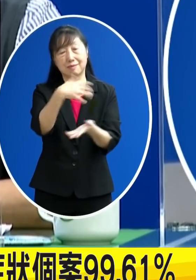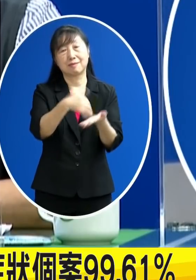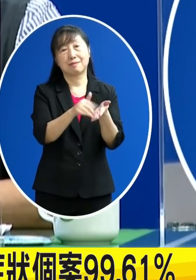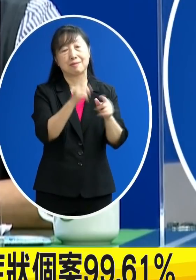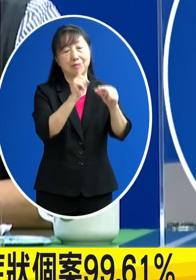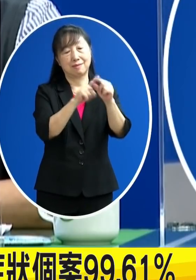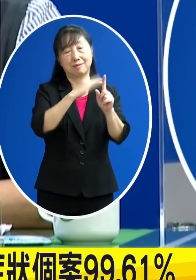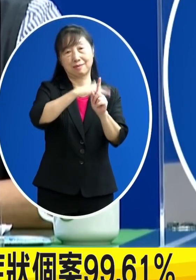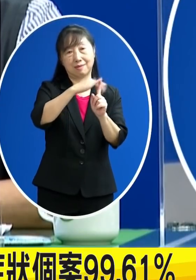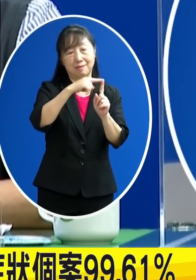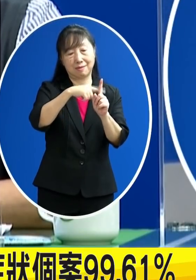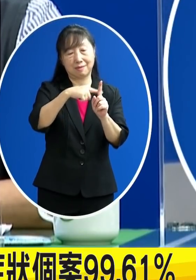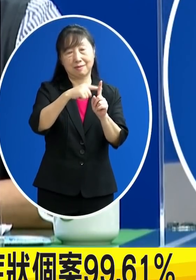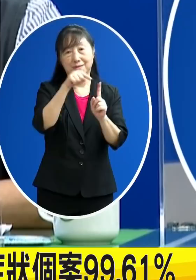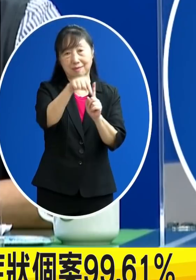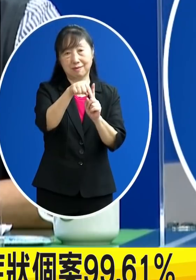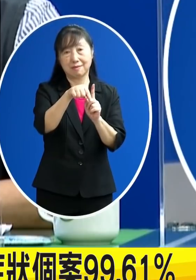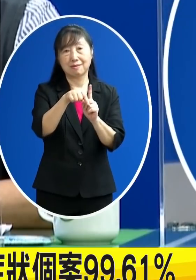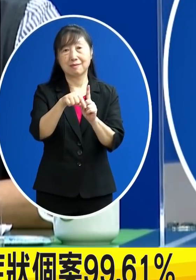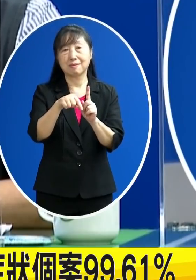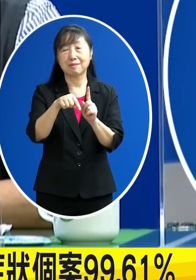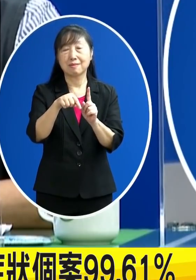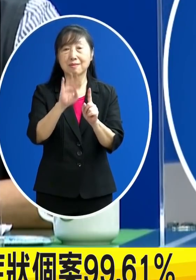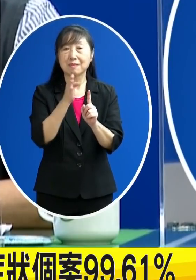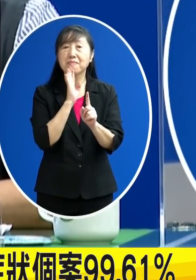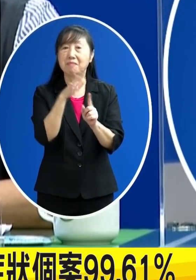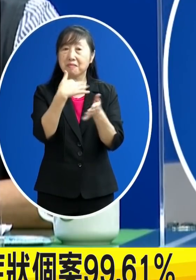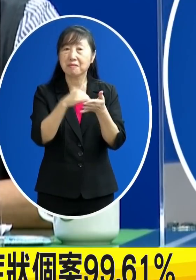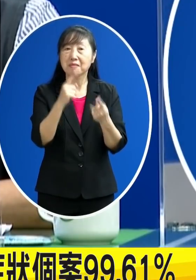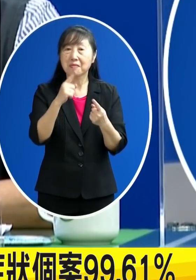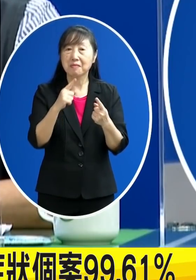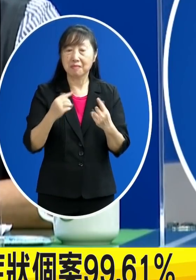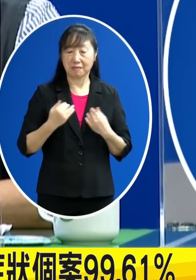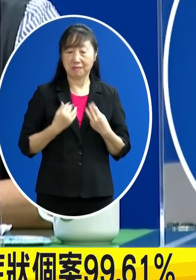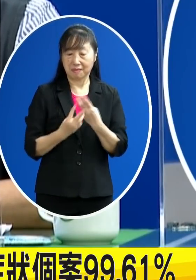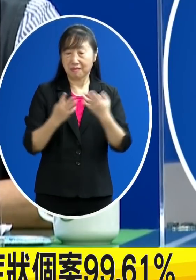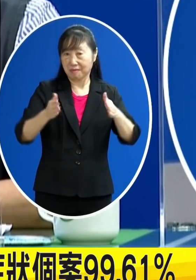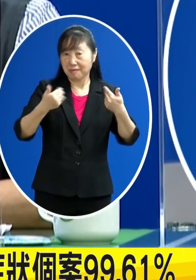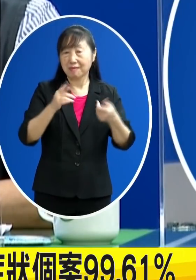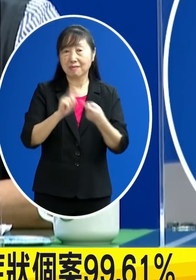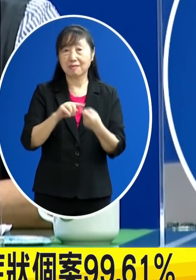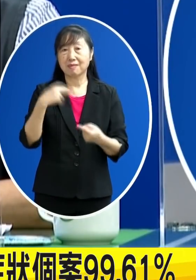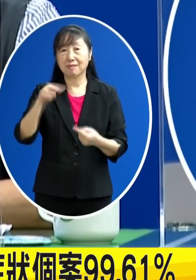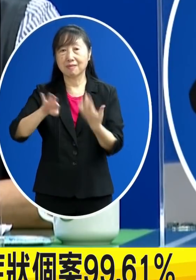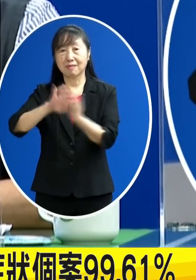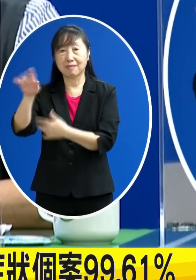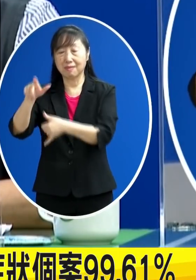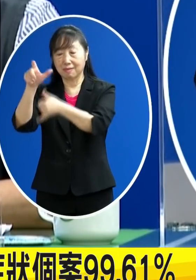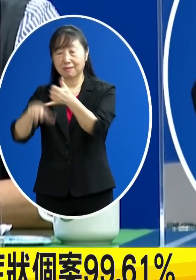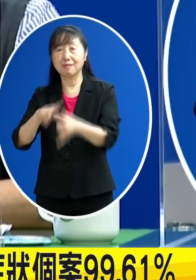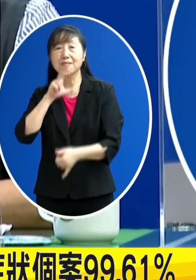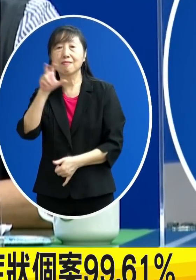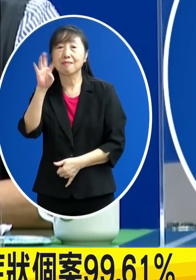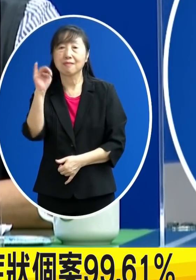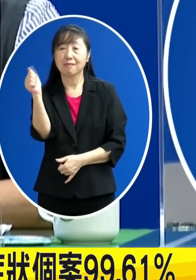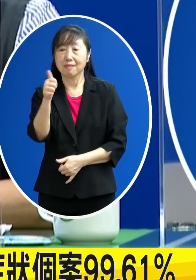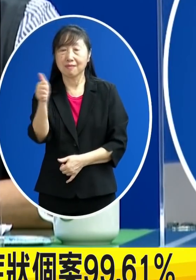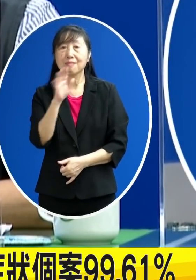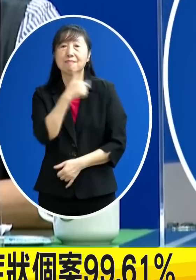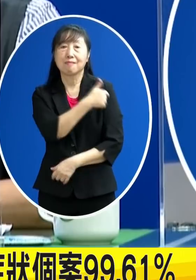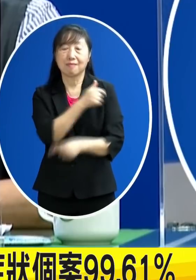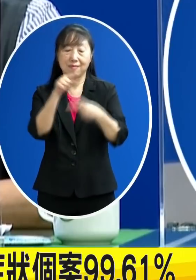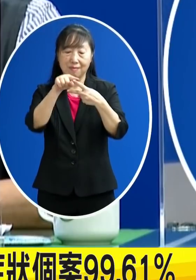度，不过这看起来应该是一个比较轻微的一个肺炎。那另外70多岁的男性有接种2剂的疫苗，